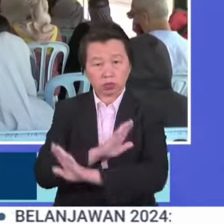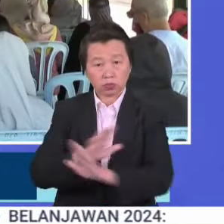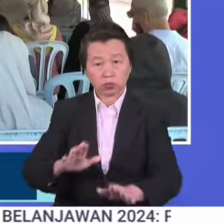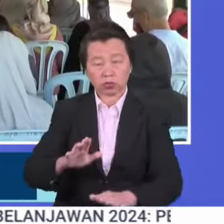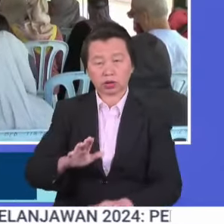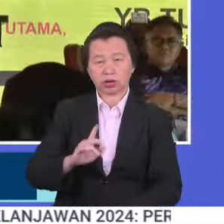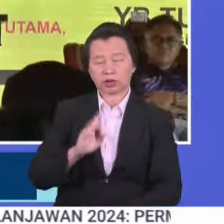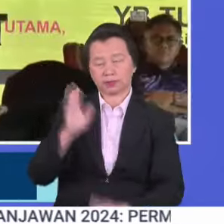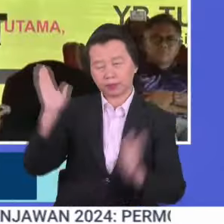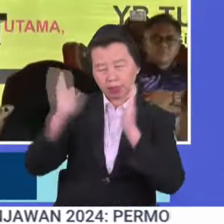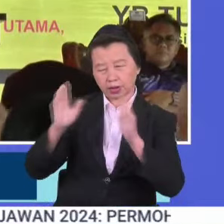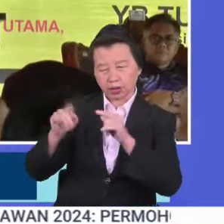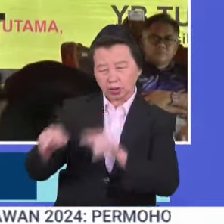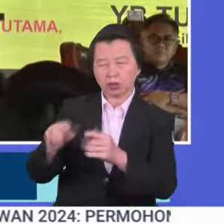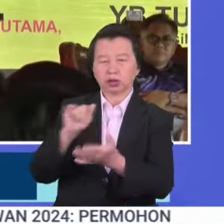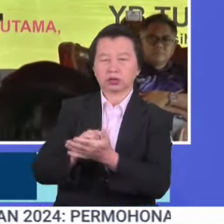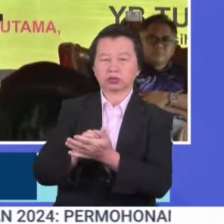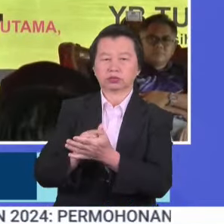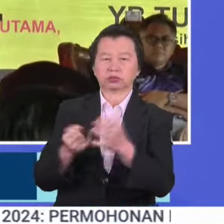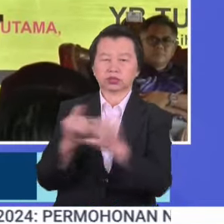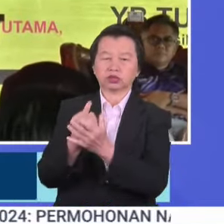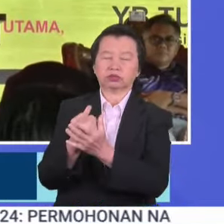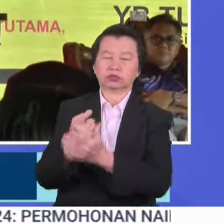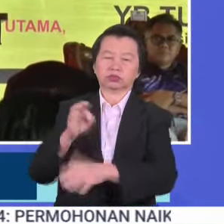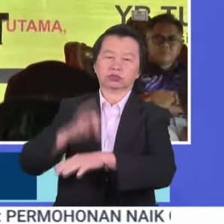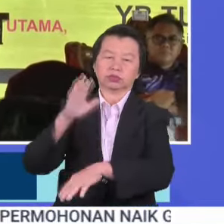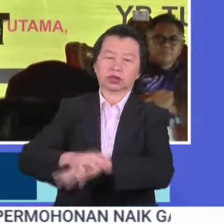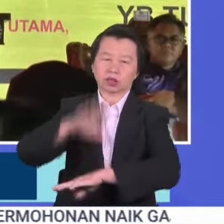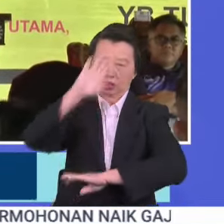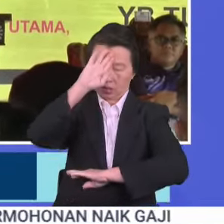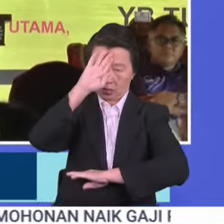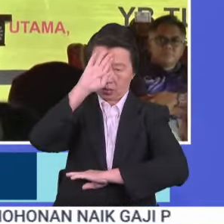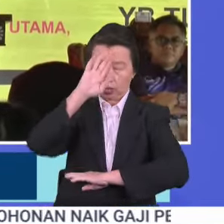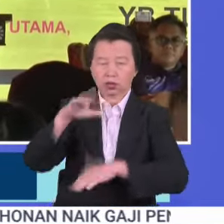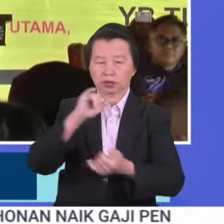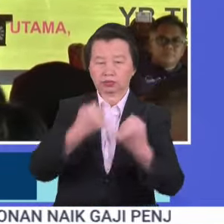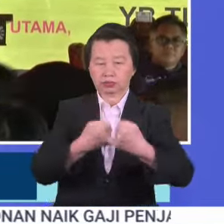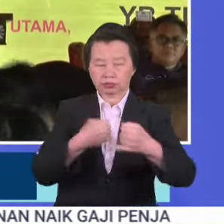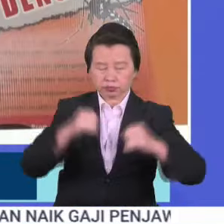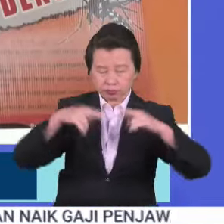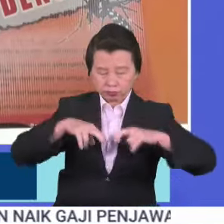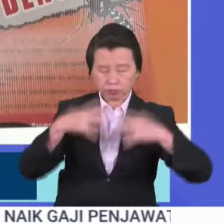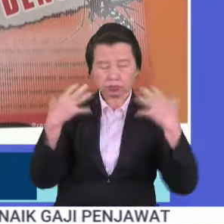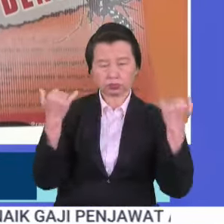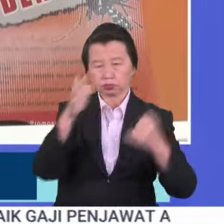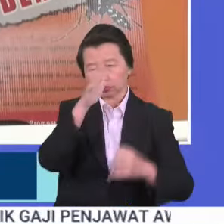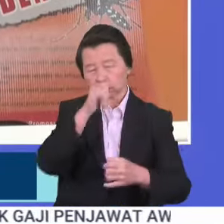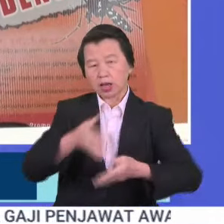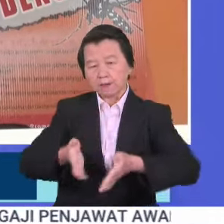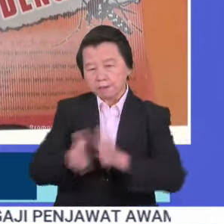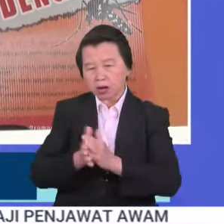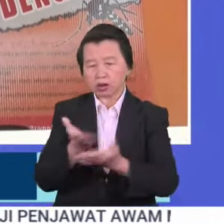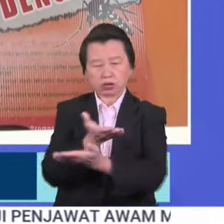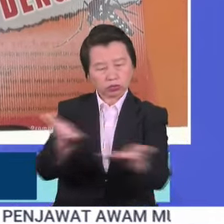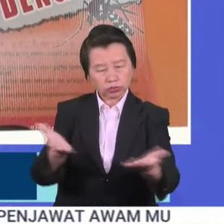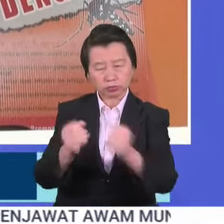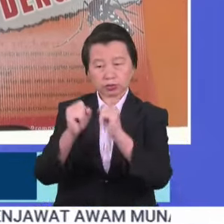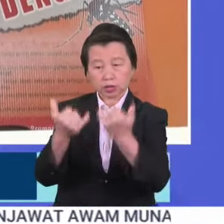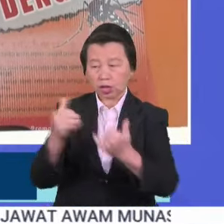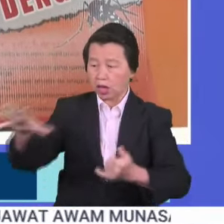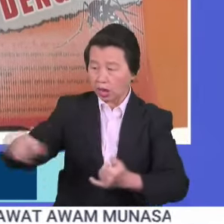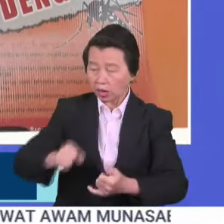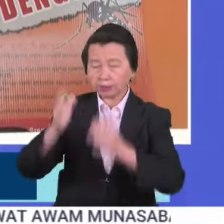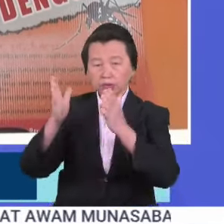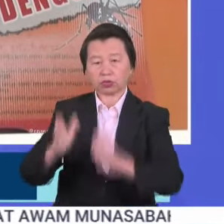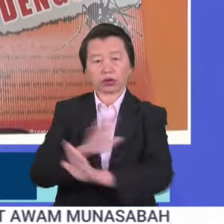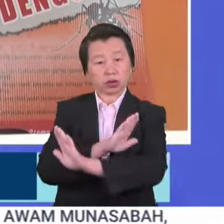dikenal pasti antara penyumbang peningkatan kes demam denggi di Melaka. Sebagai itu, Jabatan Kesihatan Melaka memohon kerjasama semua syarikat yang menggaji